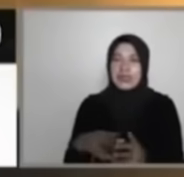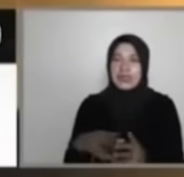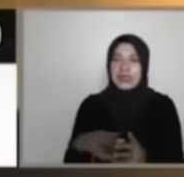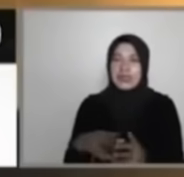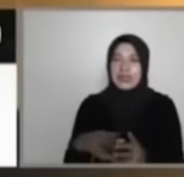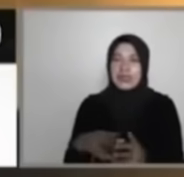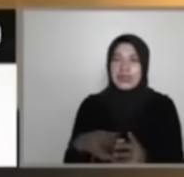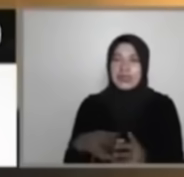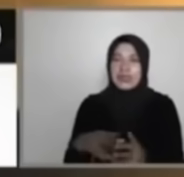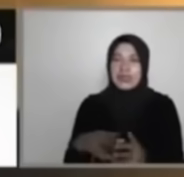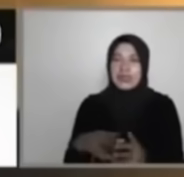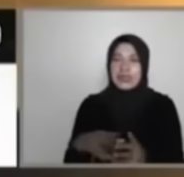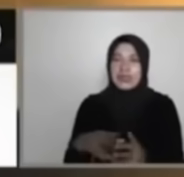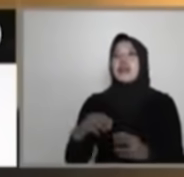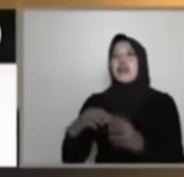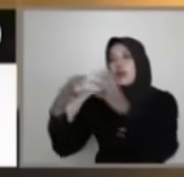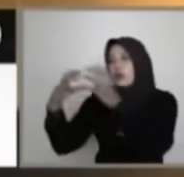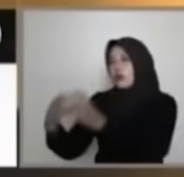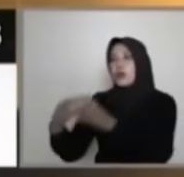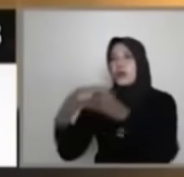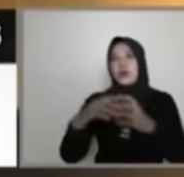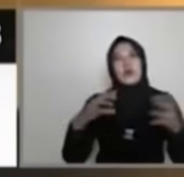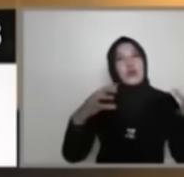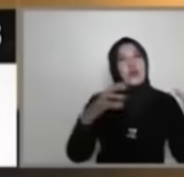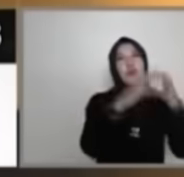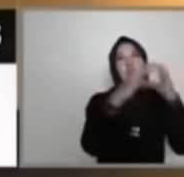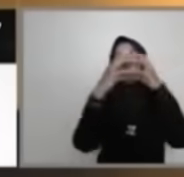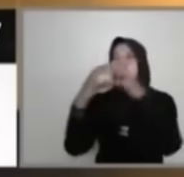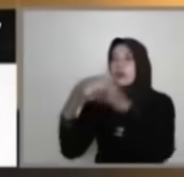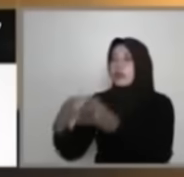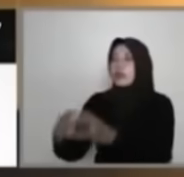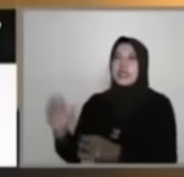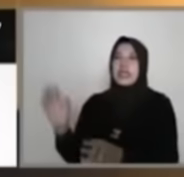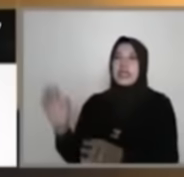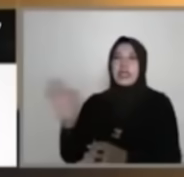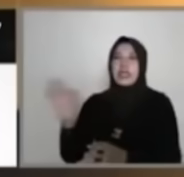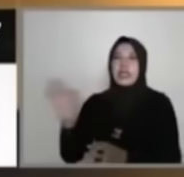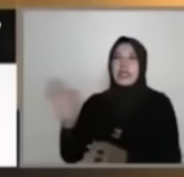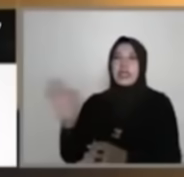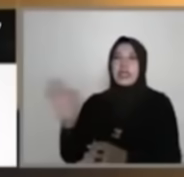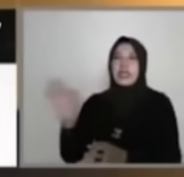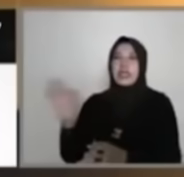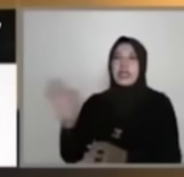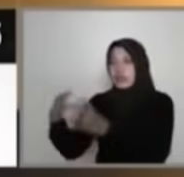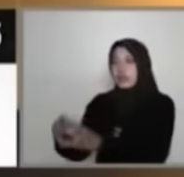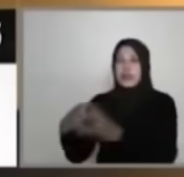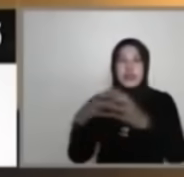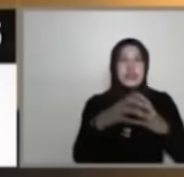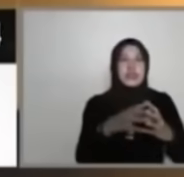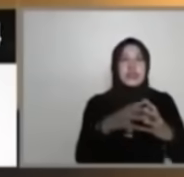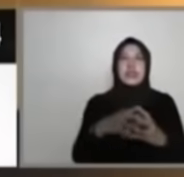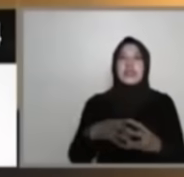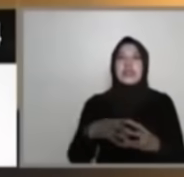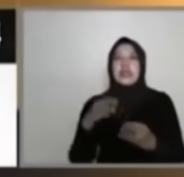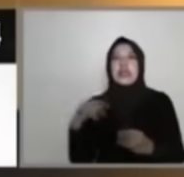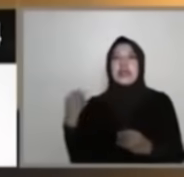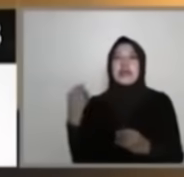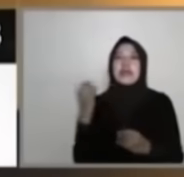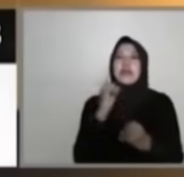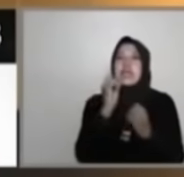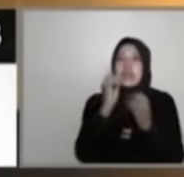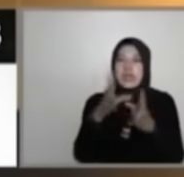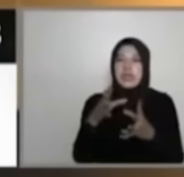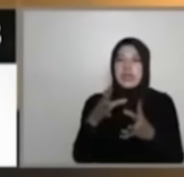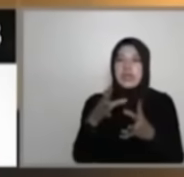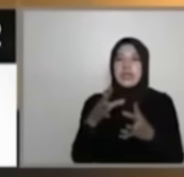Kita di sini tidak membicarakan masalah golongan dan kelompok. Kita di sini tidak membicarakan masalah golongan dan kelompok. Kita bicara